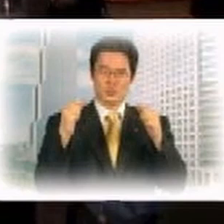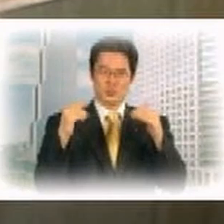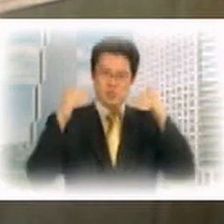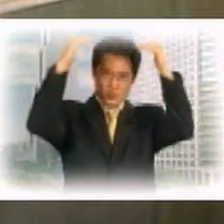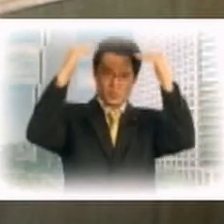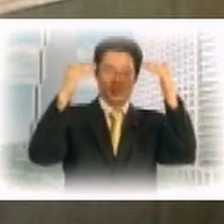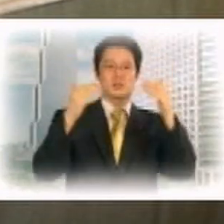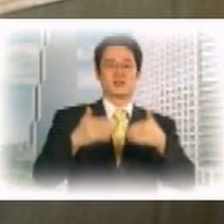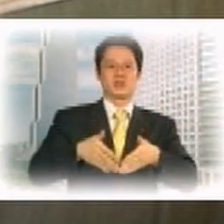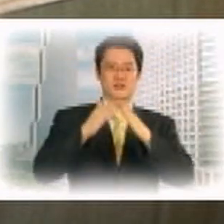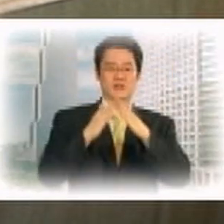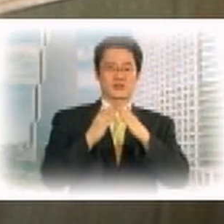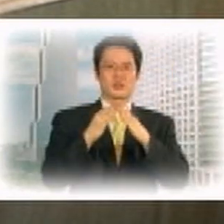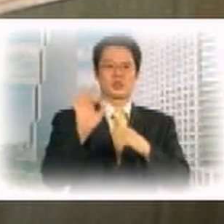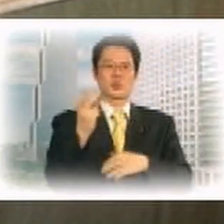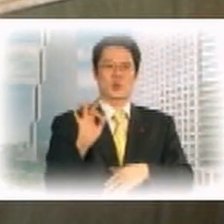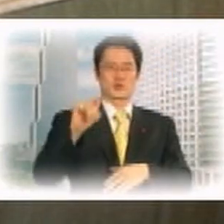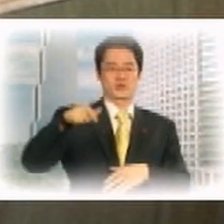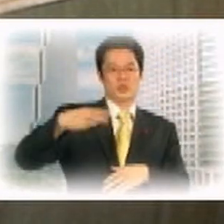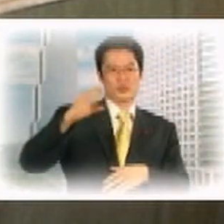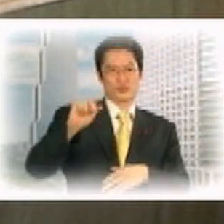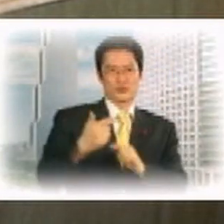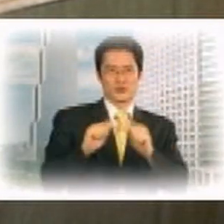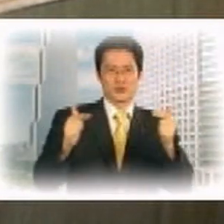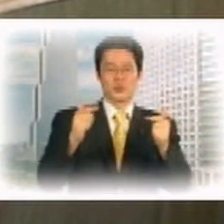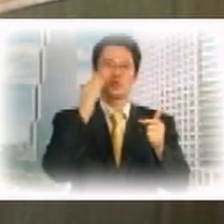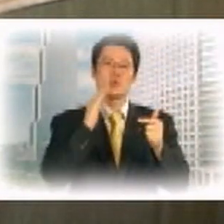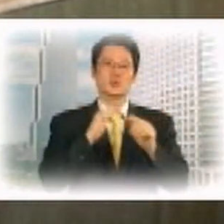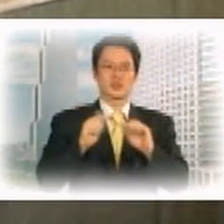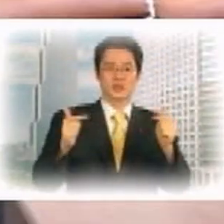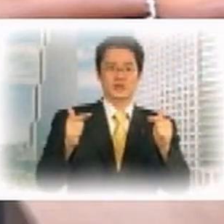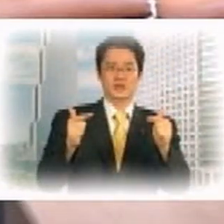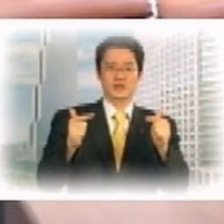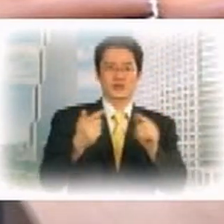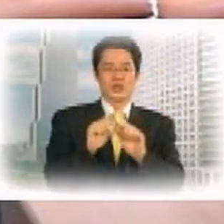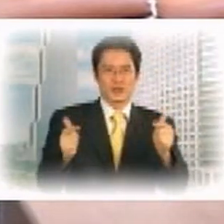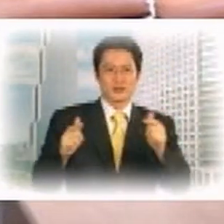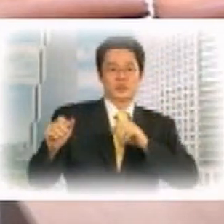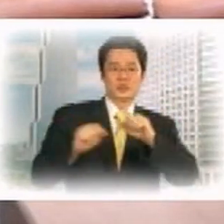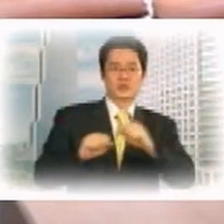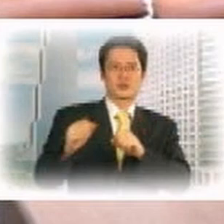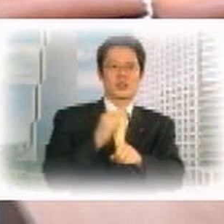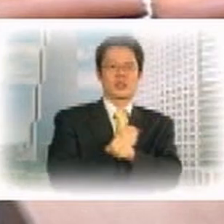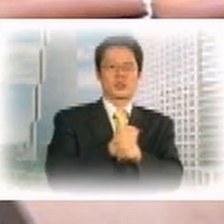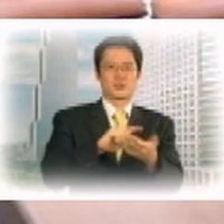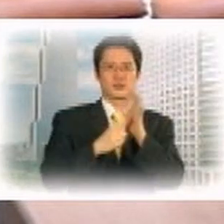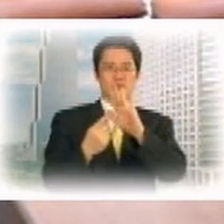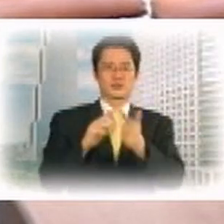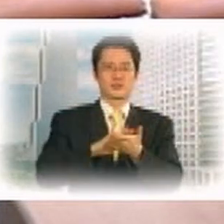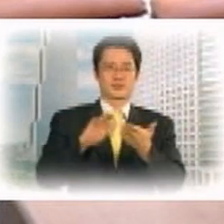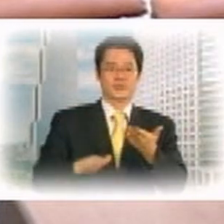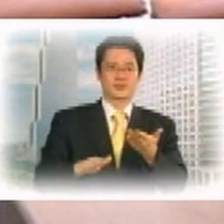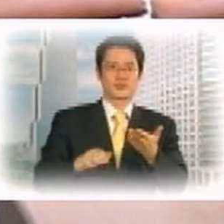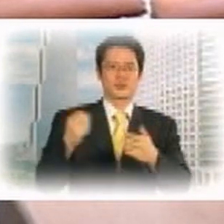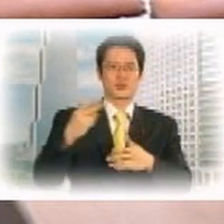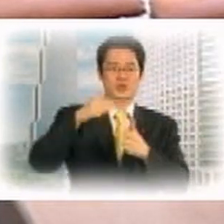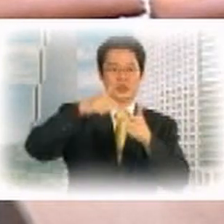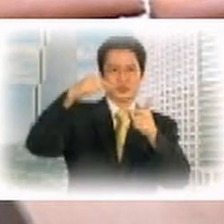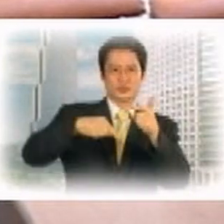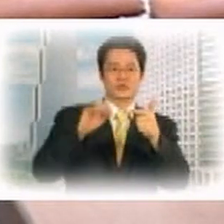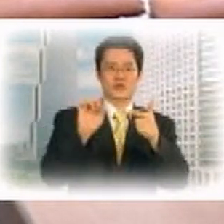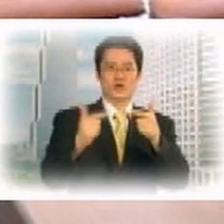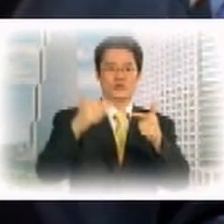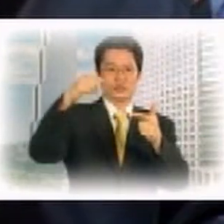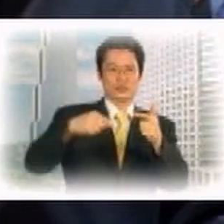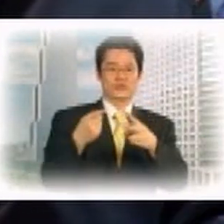늘리고 강남구만의 경쟁력을 향상시키기 위한 다각적인 노력들을 하나하나 실시해 나가겠다고 밝혔습니다. 또한